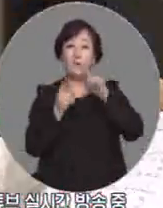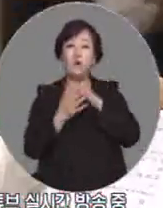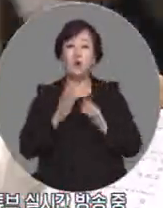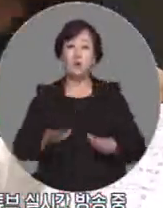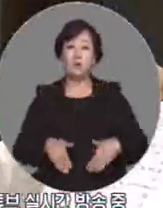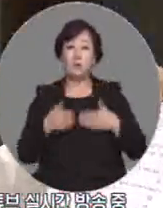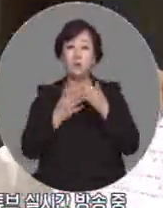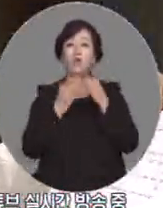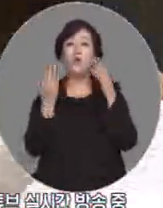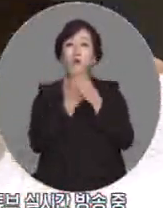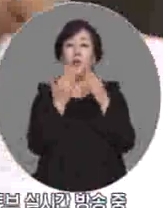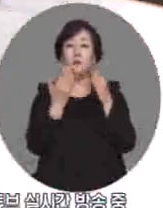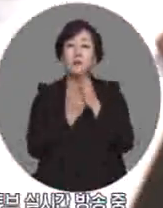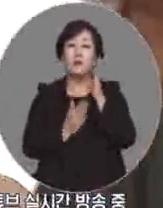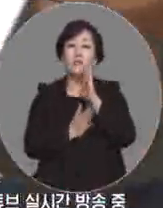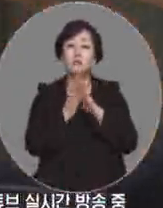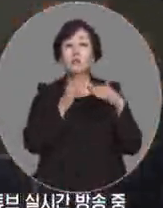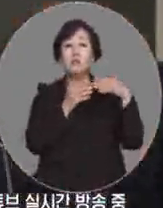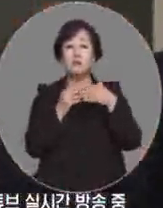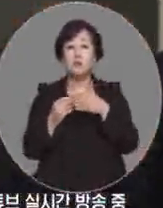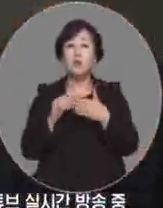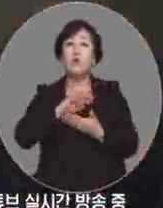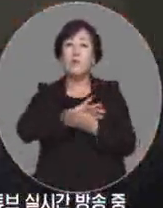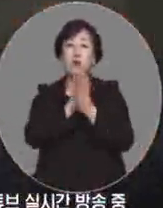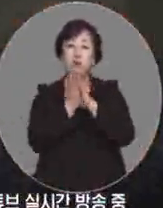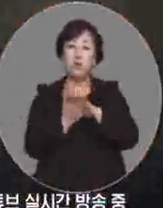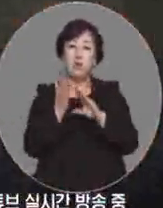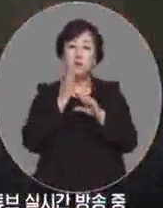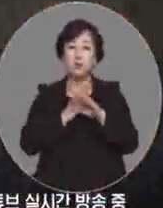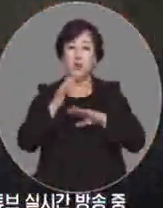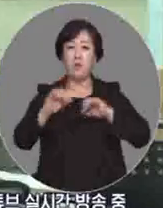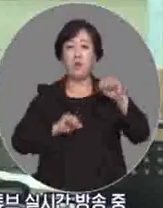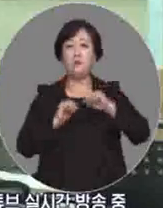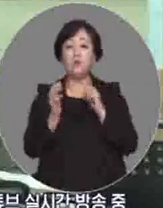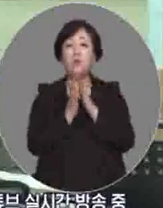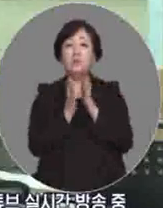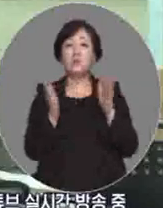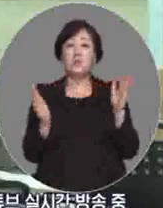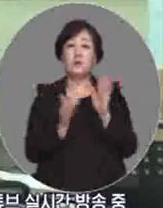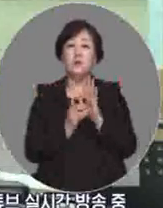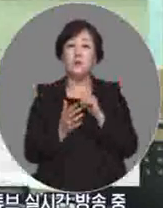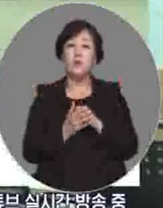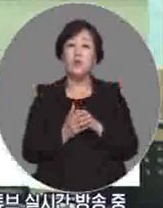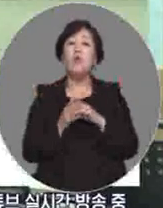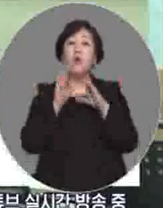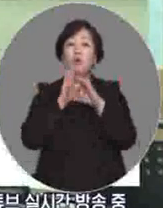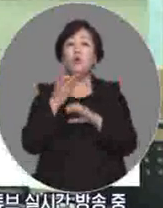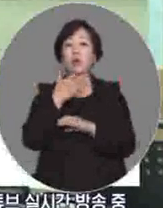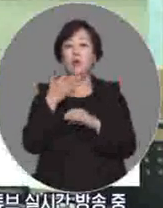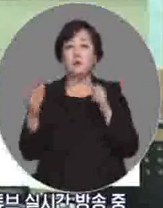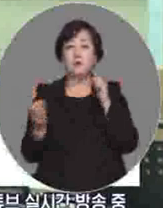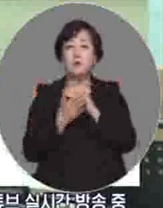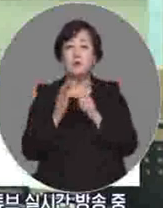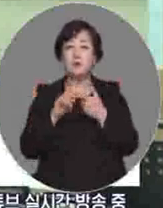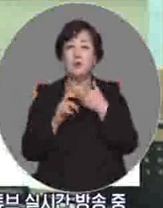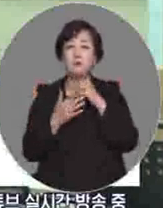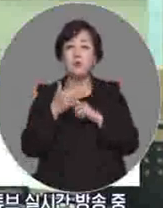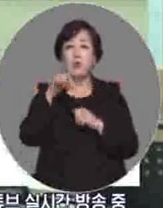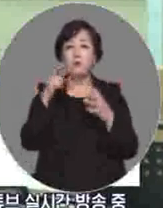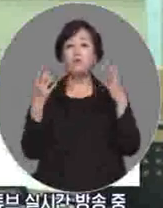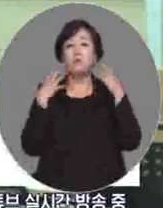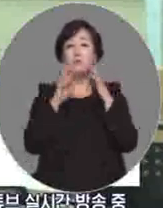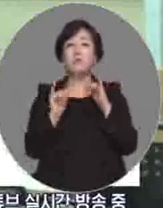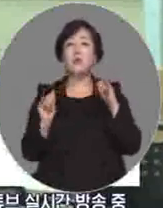발전, 시민이 이끄는 변화를 화두로 표심 잡기에 나섰습니다. 코로나19로 시름에 빠진 국민 여러분의